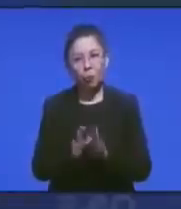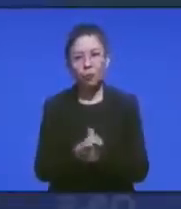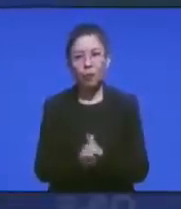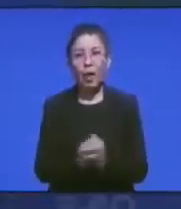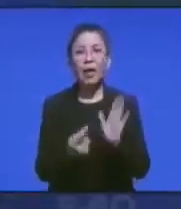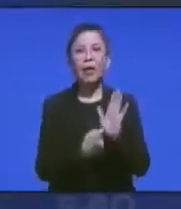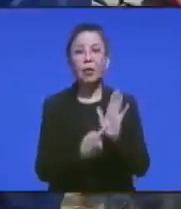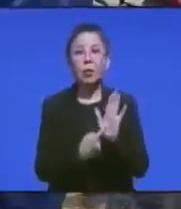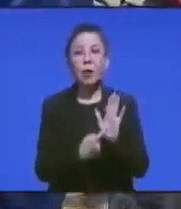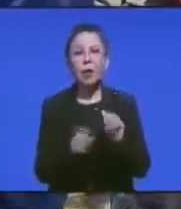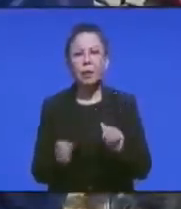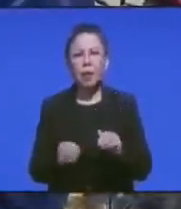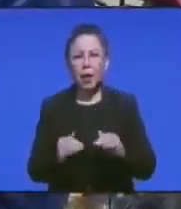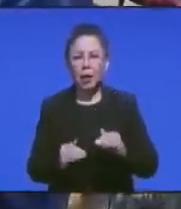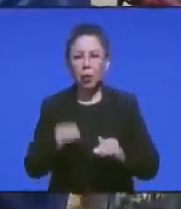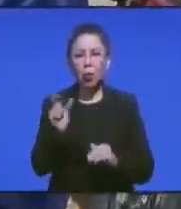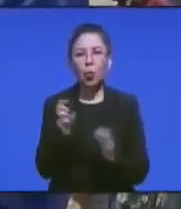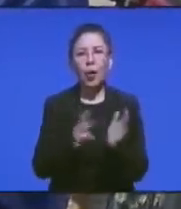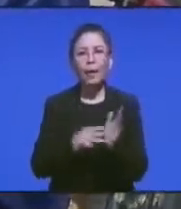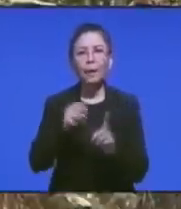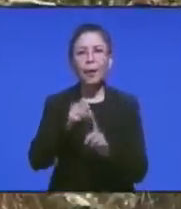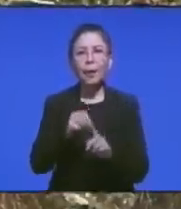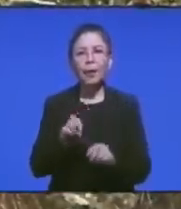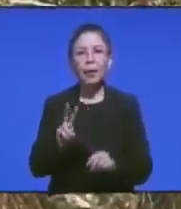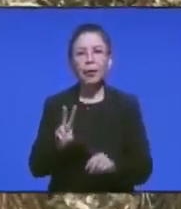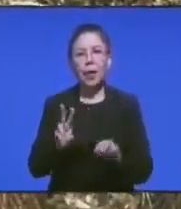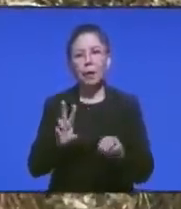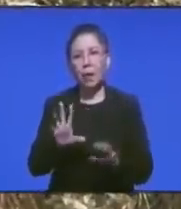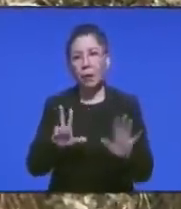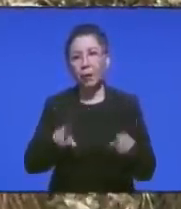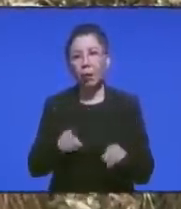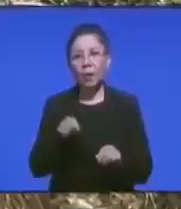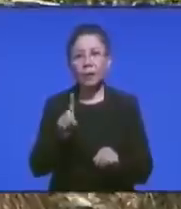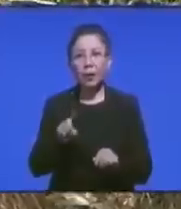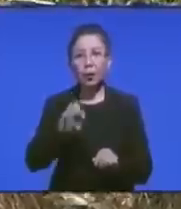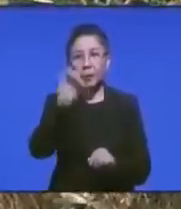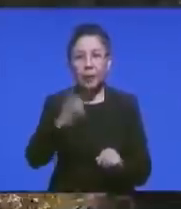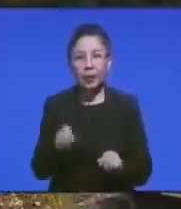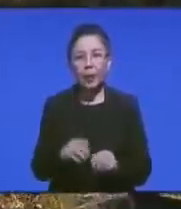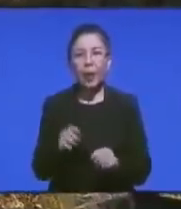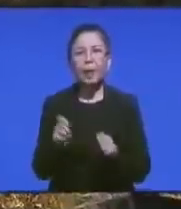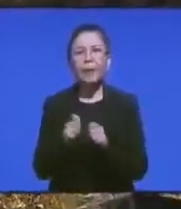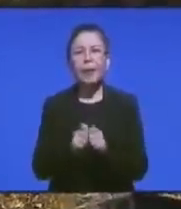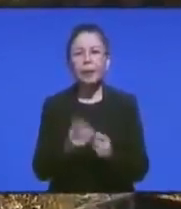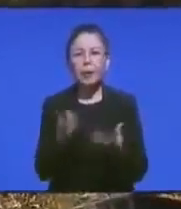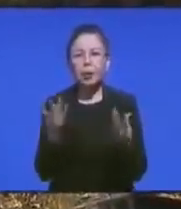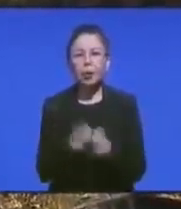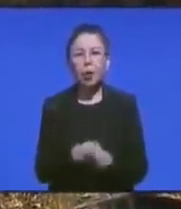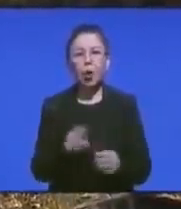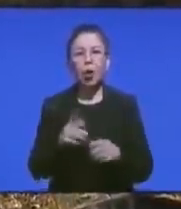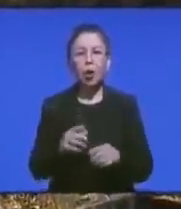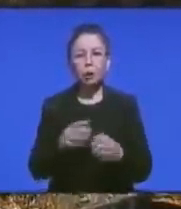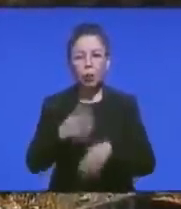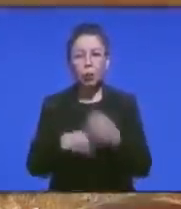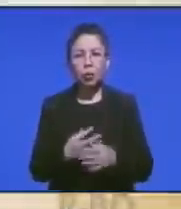Fakta ini bertambah menarik, kenaikan UMP 2020 sebesar 8,51% justru membuat sejumlah pihak